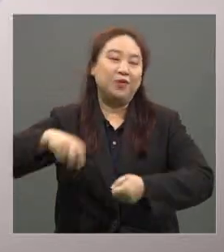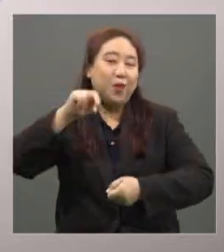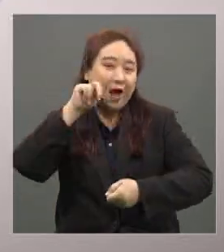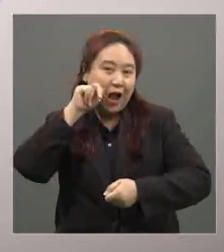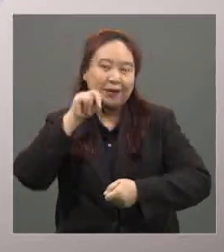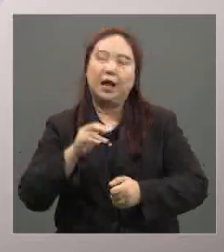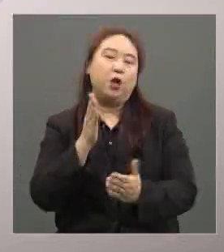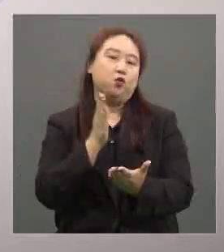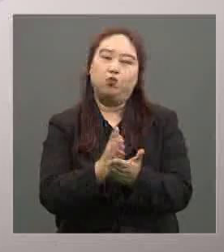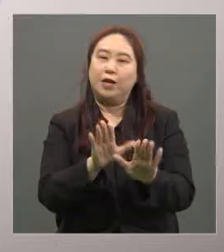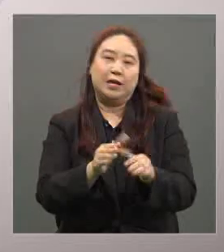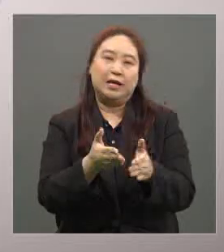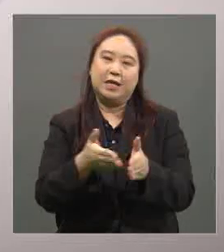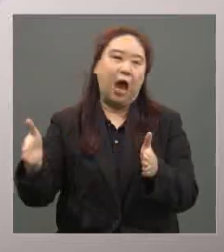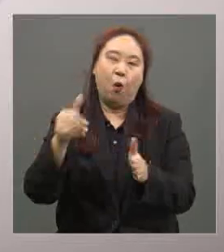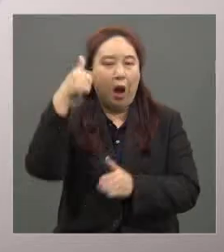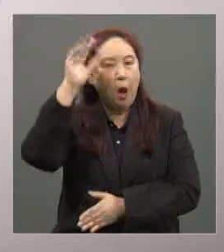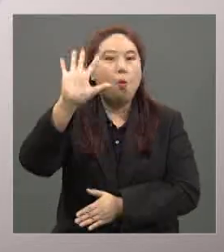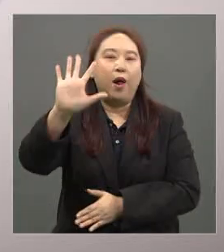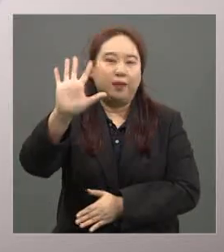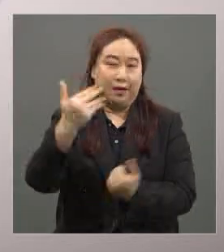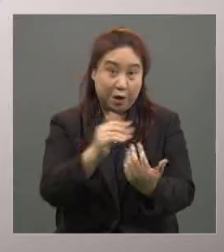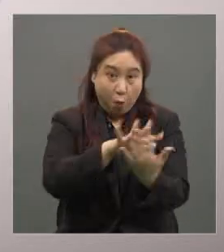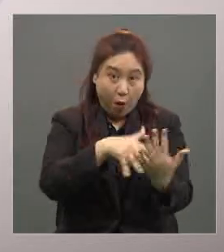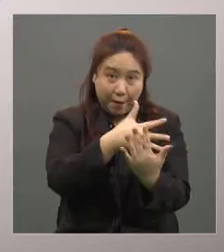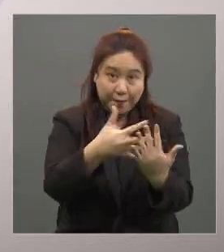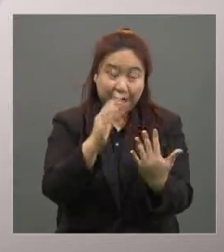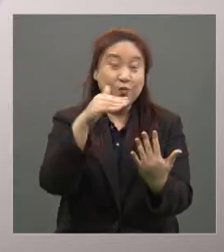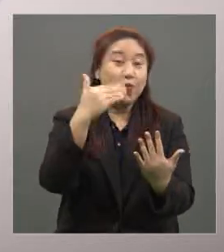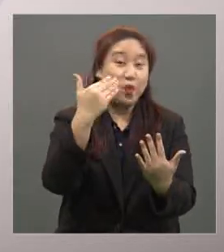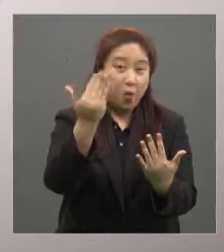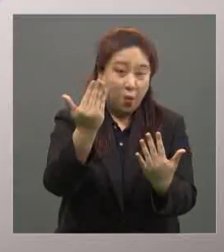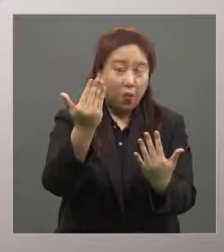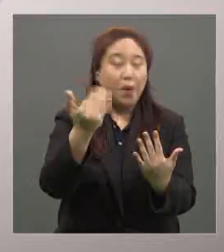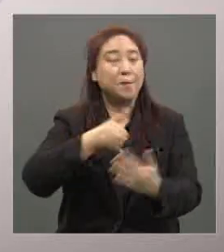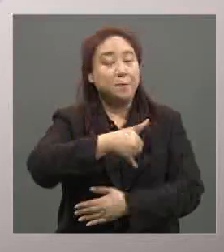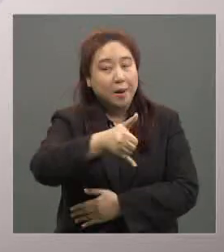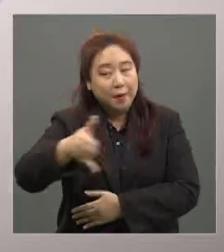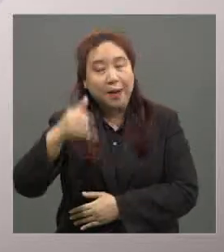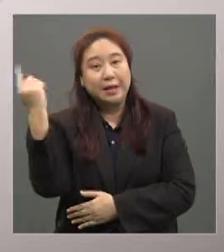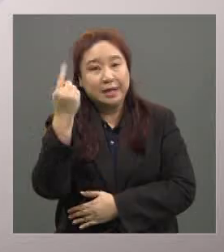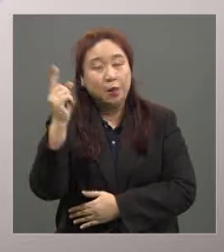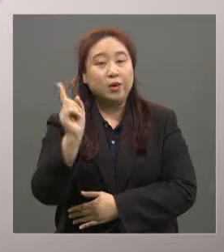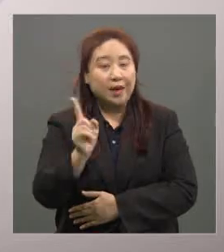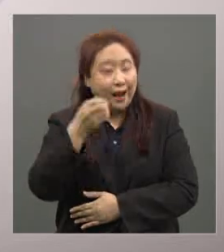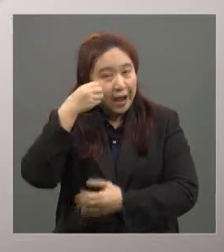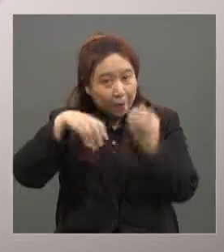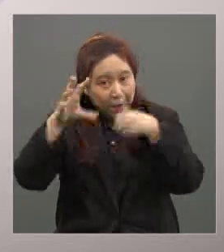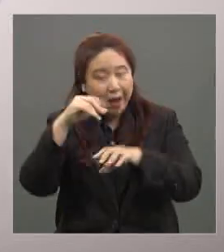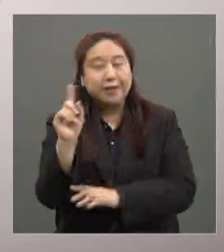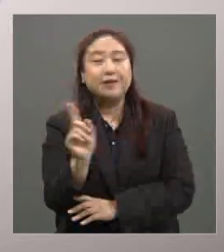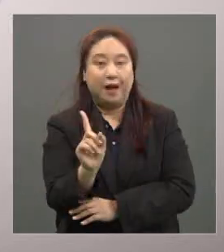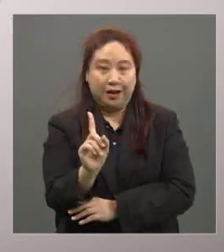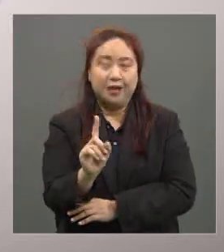หยุดยาวไปเลย 5วันใช่ค่ะงเพราะฉะนั้นวางแผนกันเอาไว้ล่วงหน้าเลยนะคะว่าเอ๊ะจะเดินทางไปท่องเที่ยวที่ไหนกลับบ้านกันอย่างไร